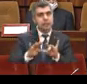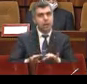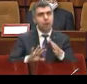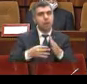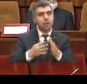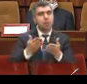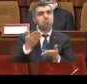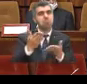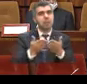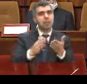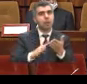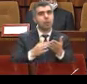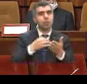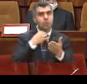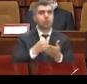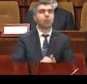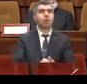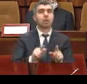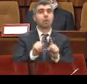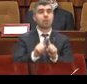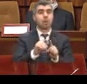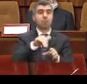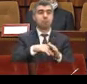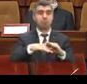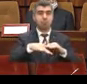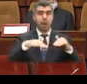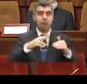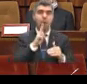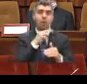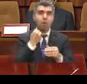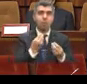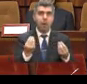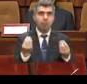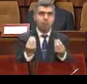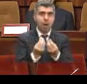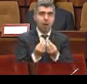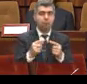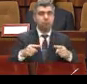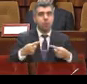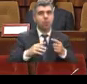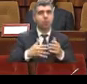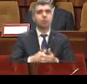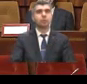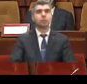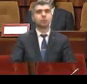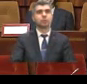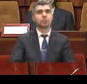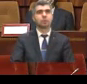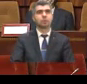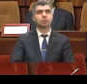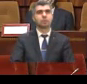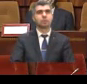واحد التوازن بين ما تقدم به فرق الأغلبية وفرق المراعدة من منوهين ومعارضين.